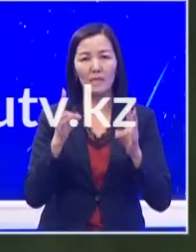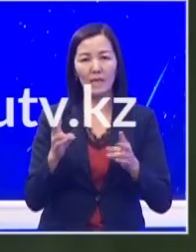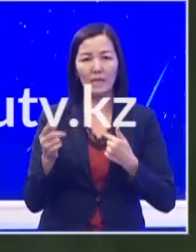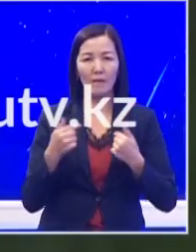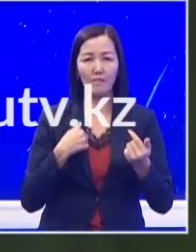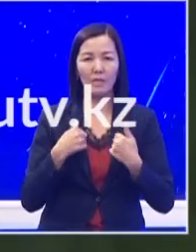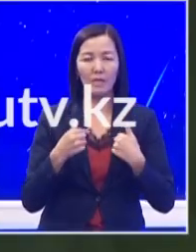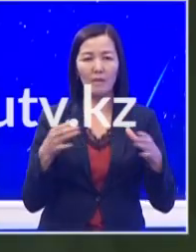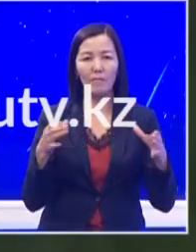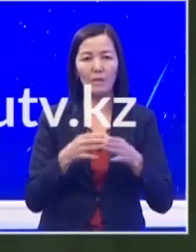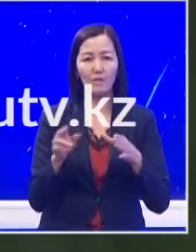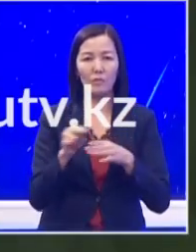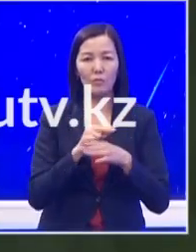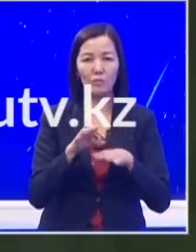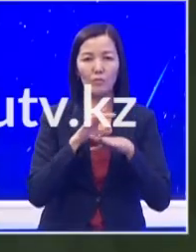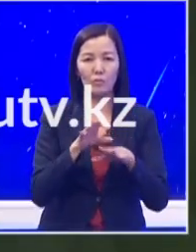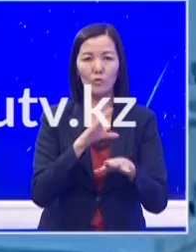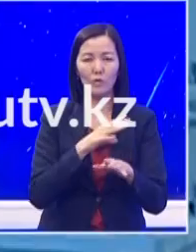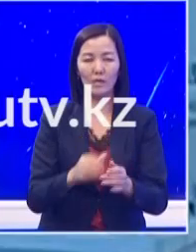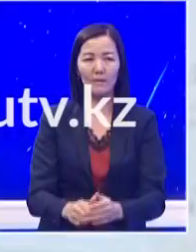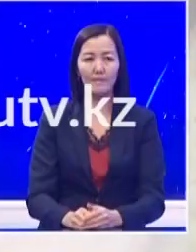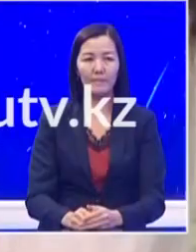мердігер ұйымның атынан жөндеу жұмыстарын жүргізген.